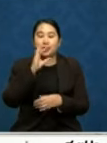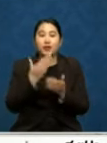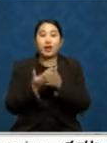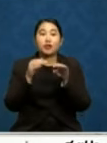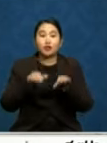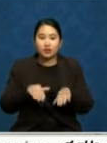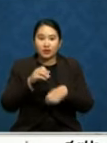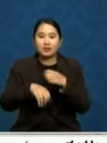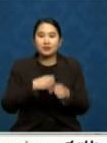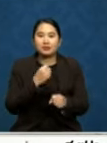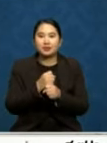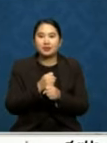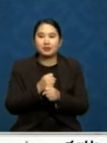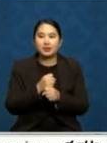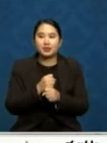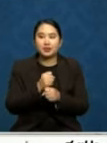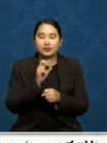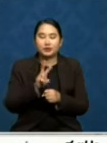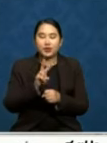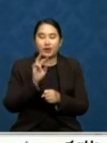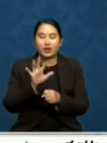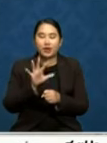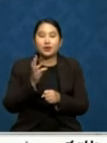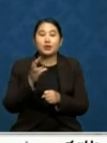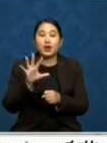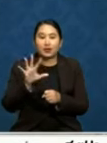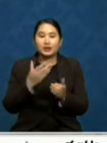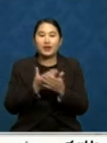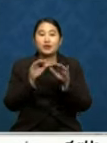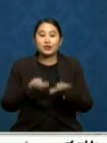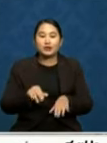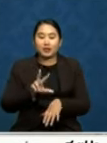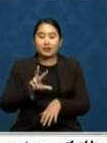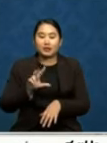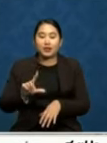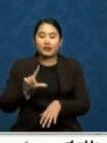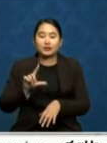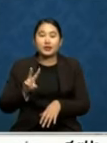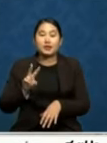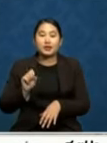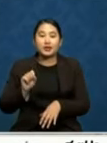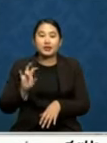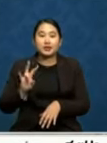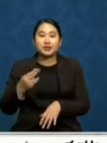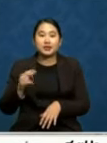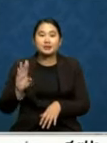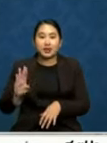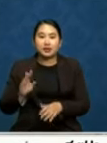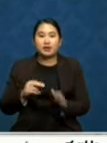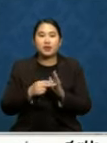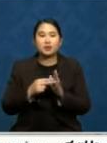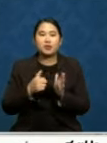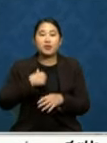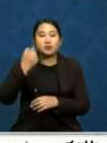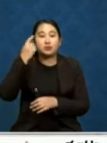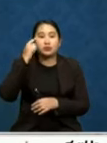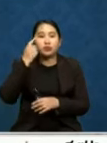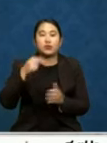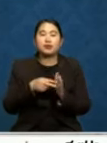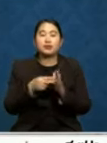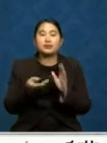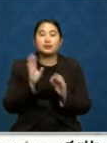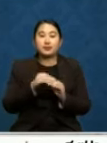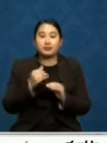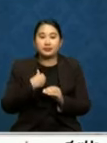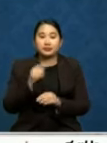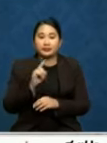ากปีพ.ศ.2565จำนวน 3,217,000 กว่าบาทอันนี้ผมไม่ทราบว่ามันจะเป็นการเพิ่มขึ้นหรือเป